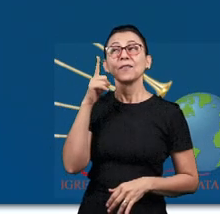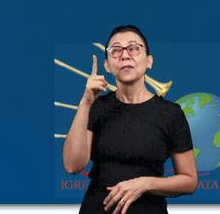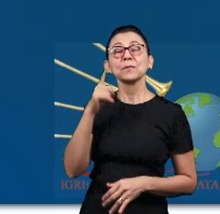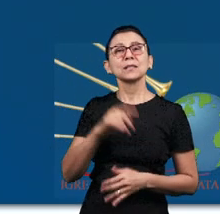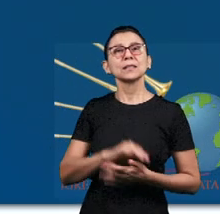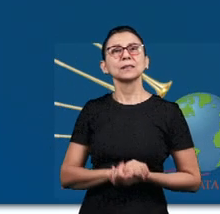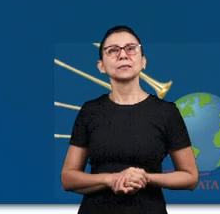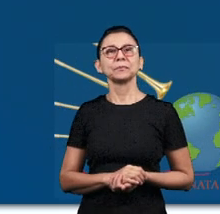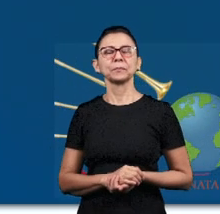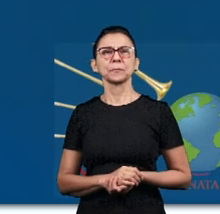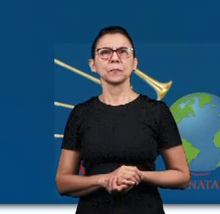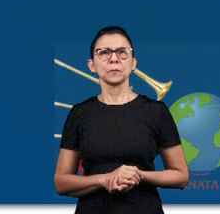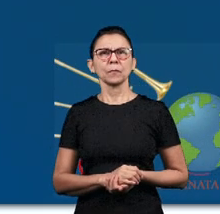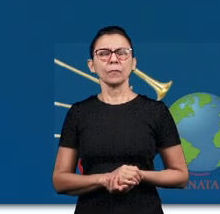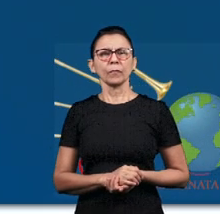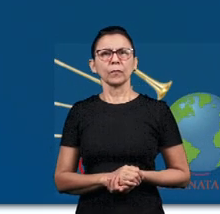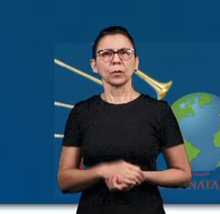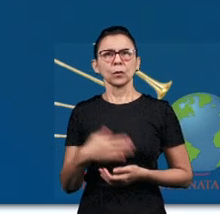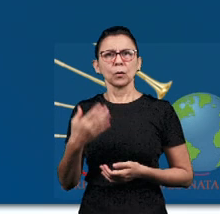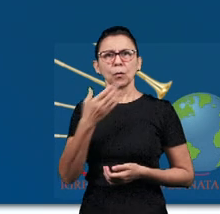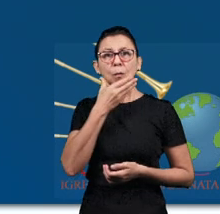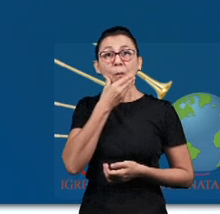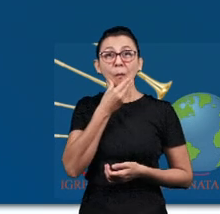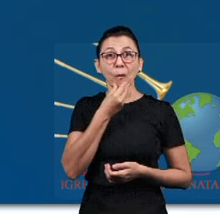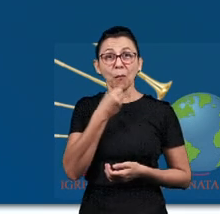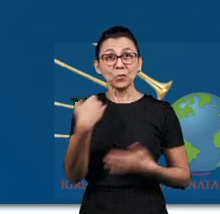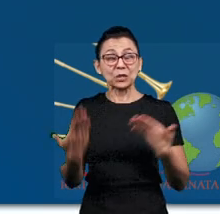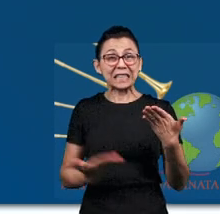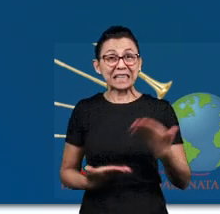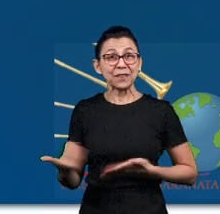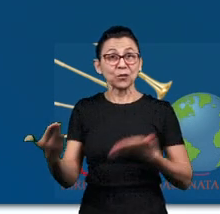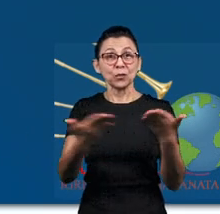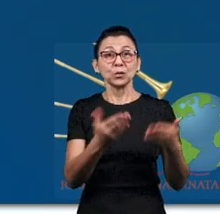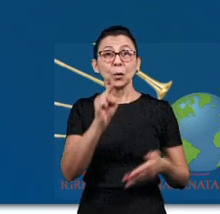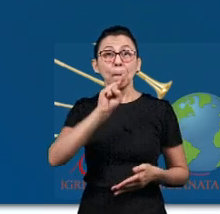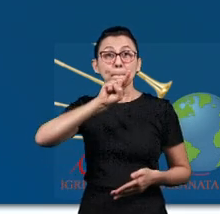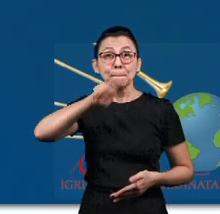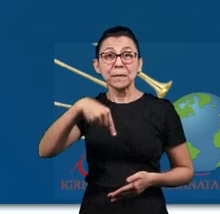un frère à Rio de Janeiro qui a invité 1058 personnes.